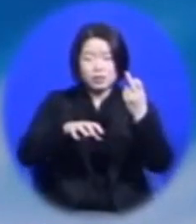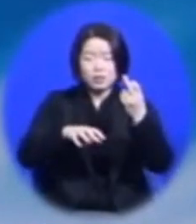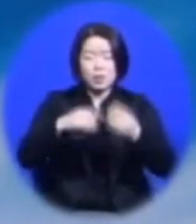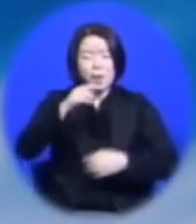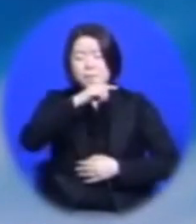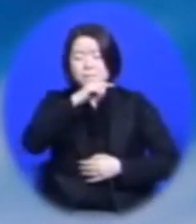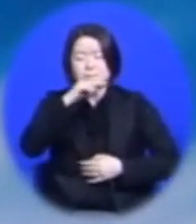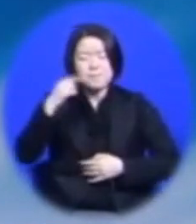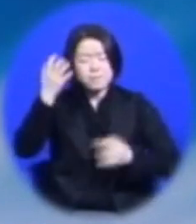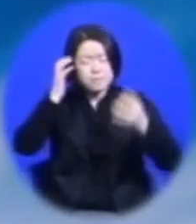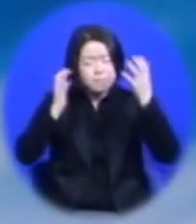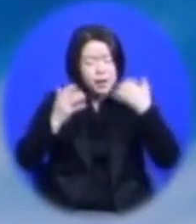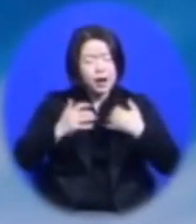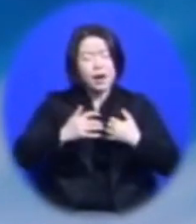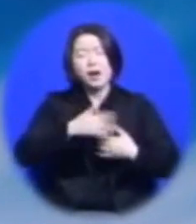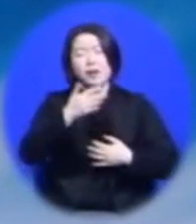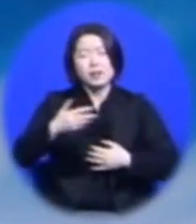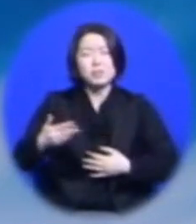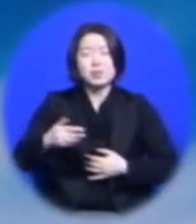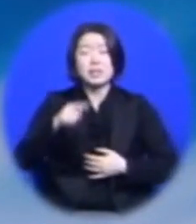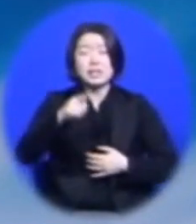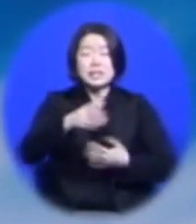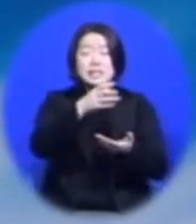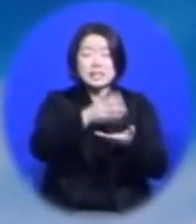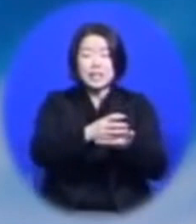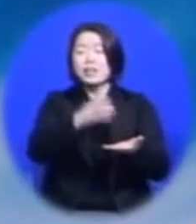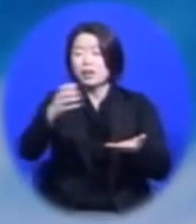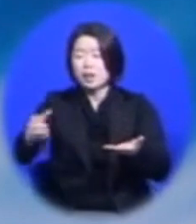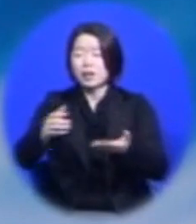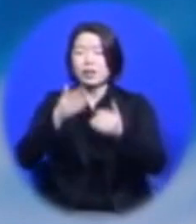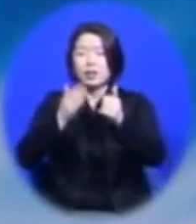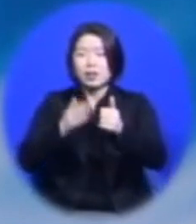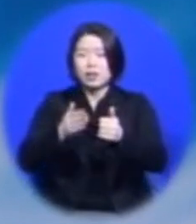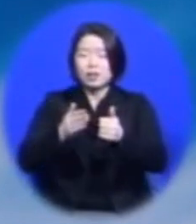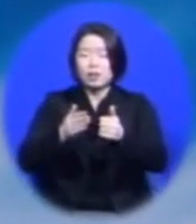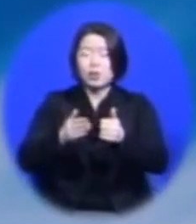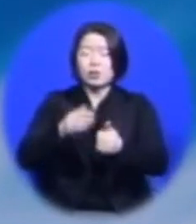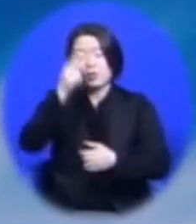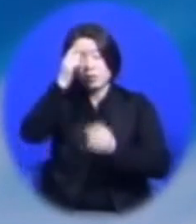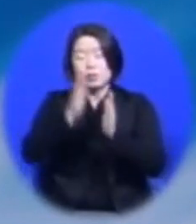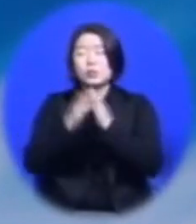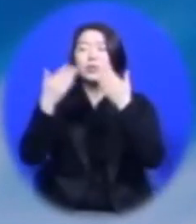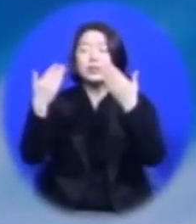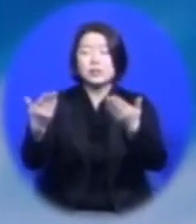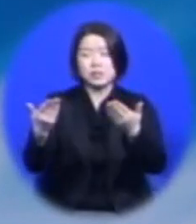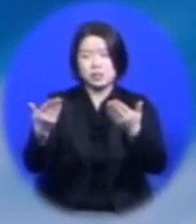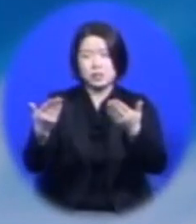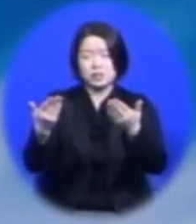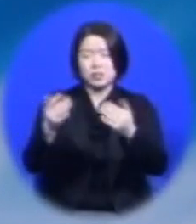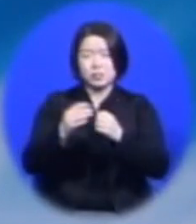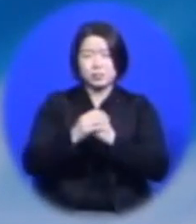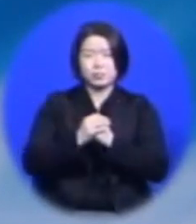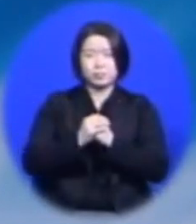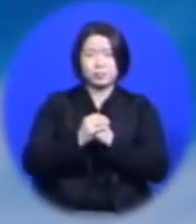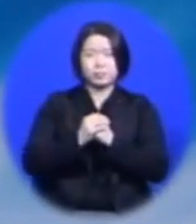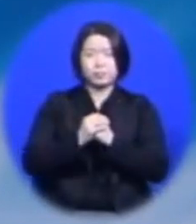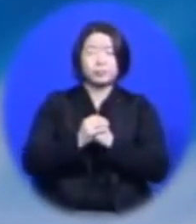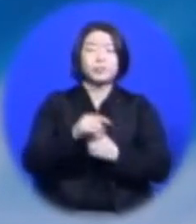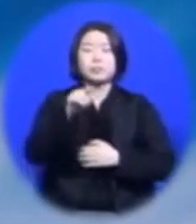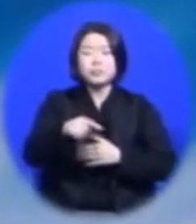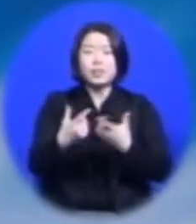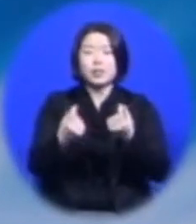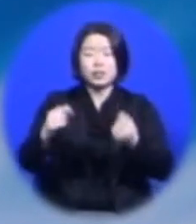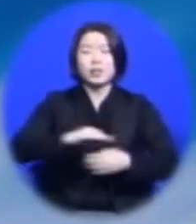흘려 지시면서 하나님께 이 잔이 내게서 지나가게 할 수는 없습니까? 라고 기도를 하셨던 거죠.